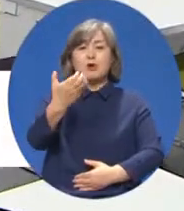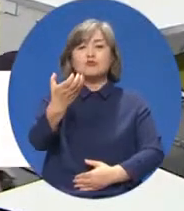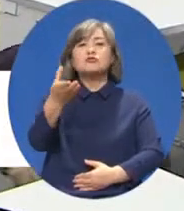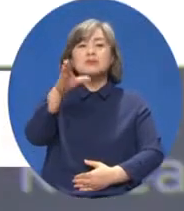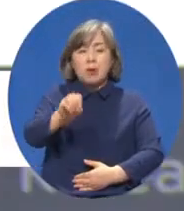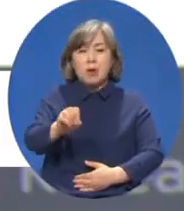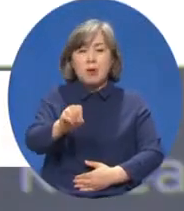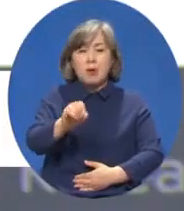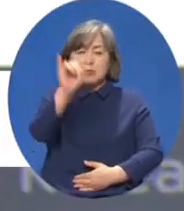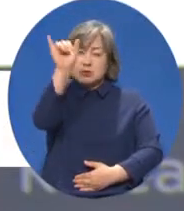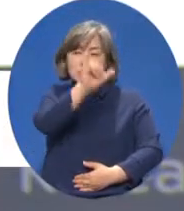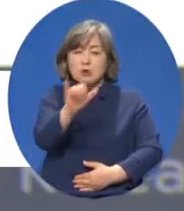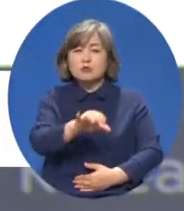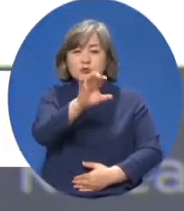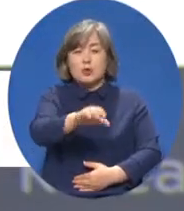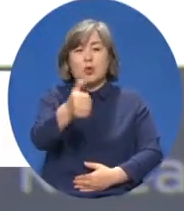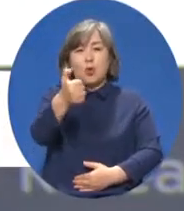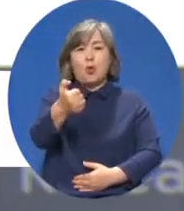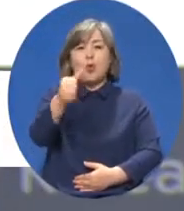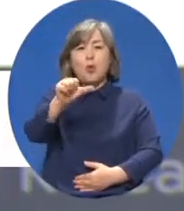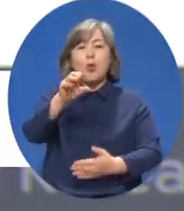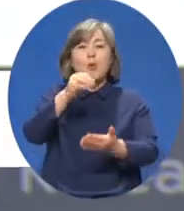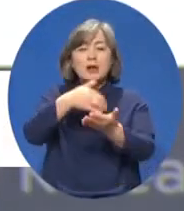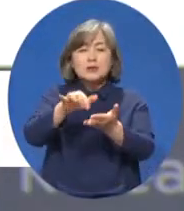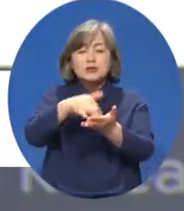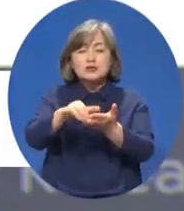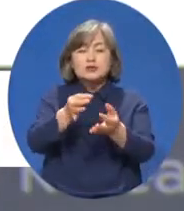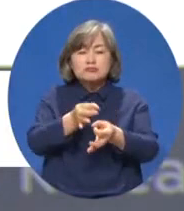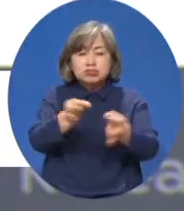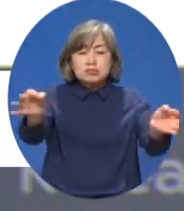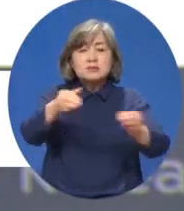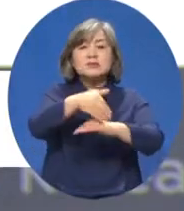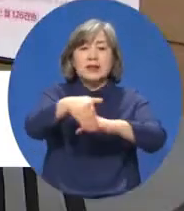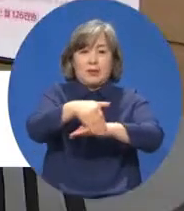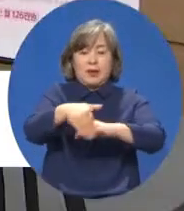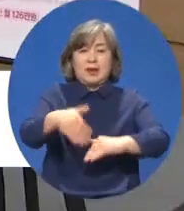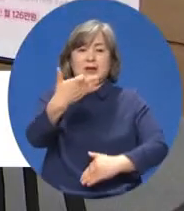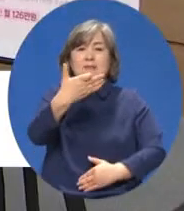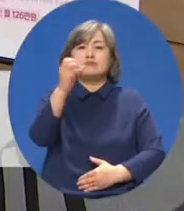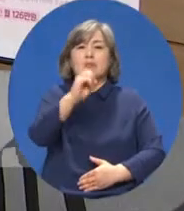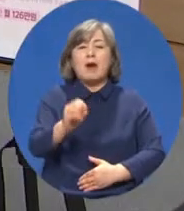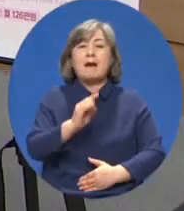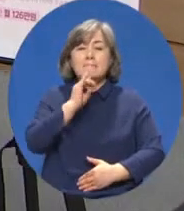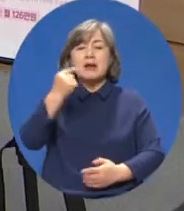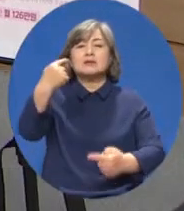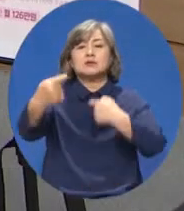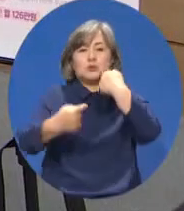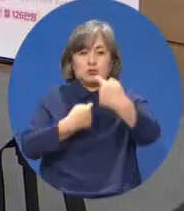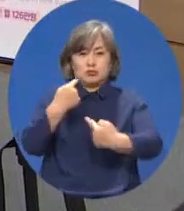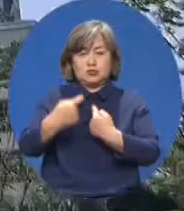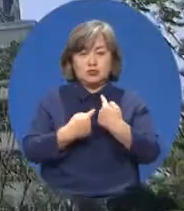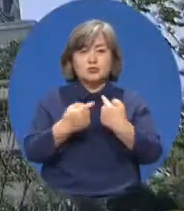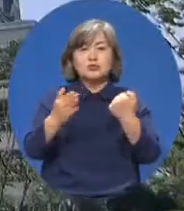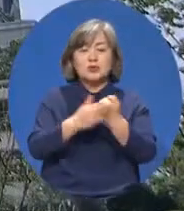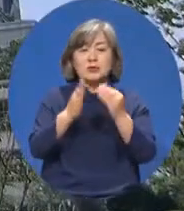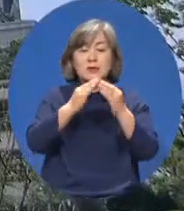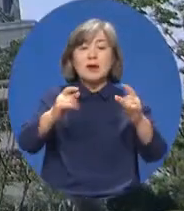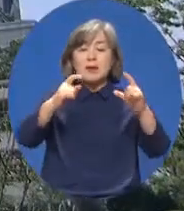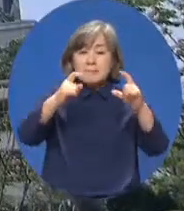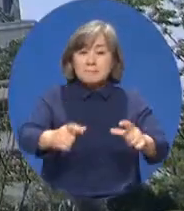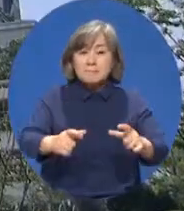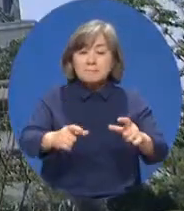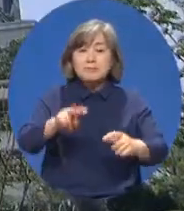편성해 전국적으로 55만 가구에 지급할 계획이었는데 19%만 접수한 상황.